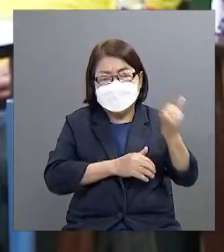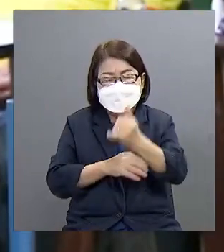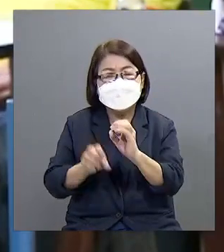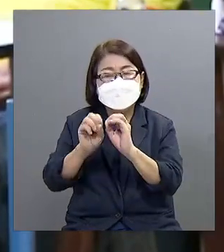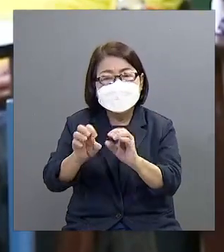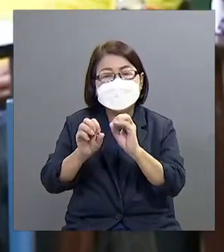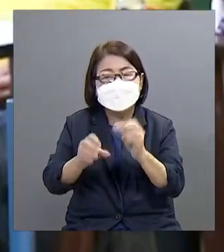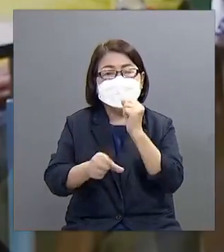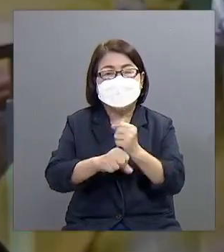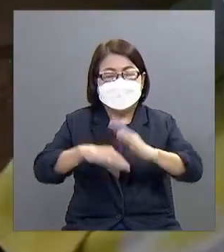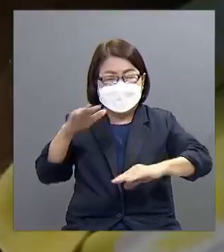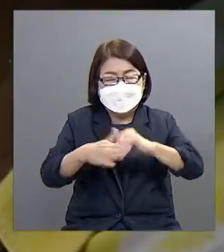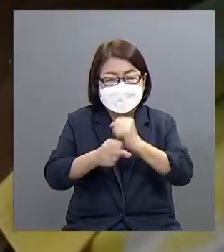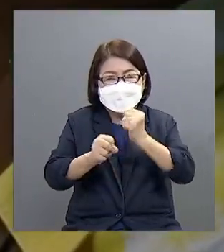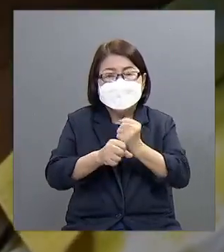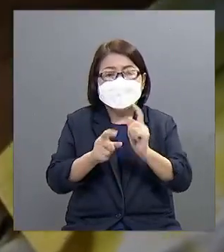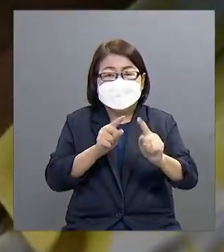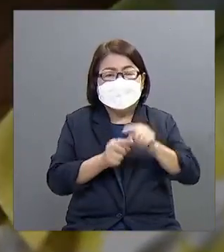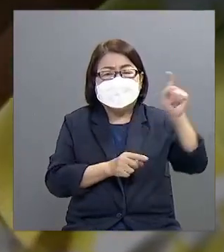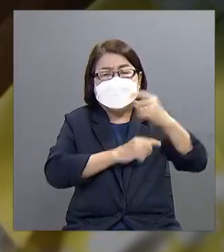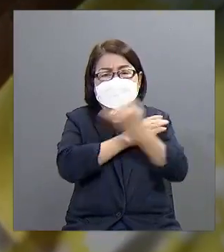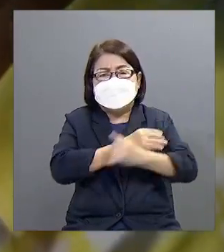ฐ์ในสิ่งที่เราต้องนำเข้าจากเมืองนอก